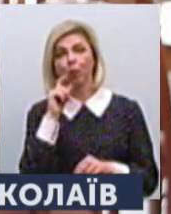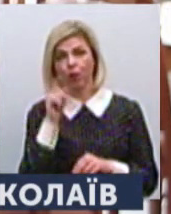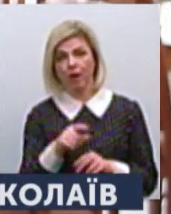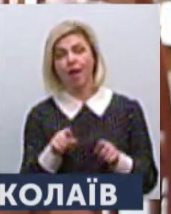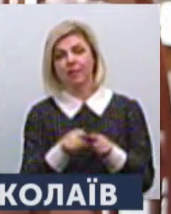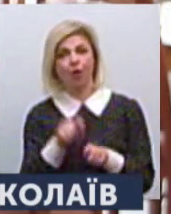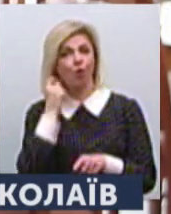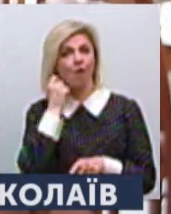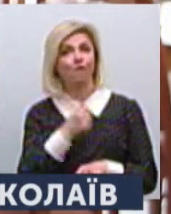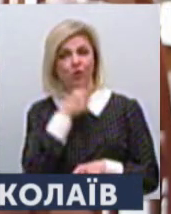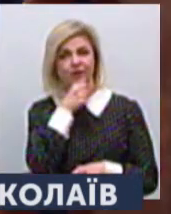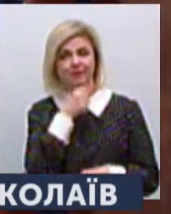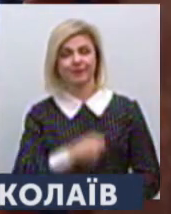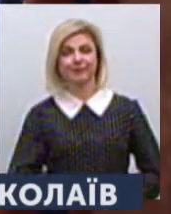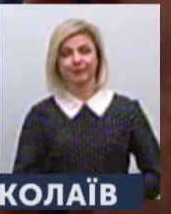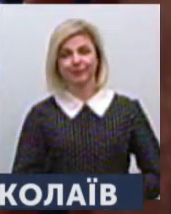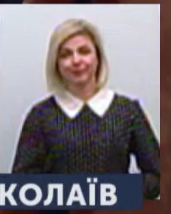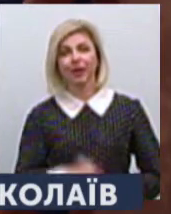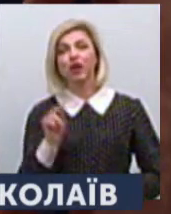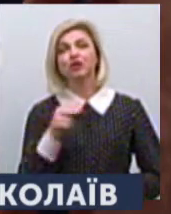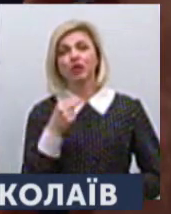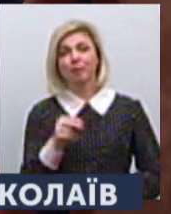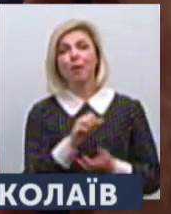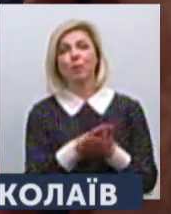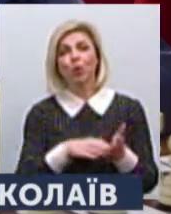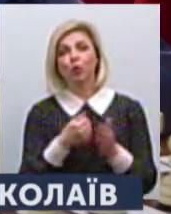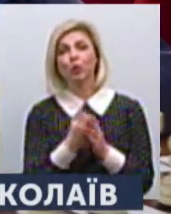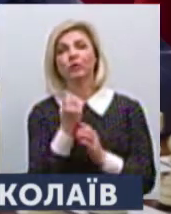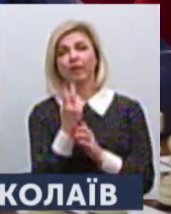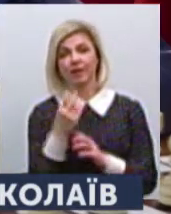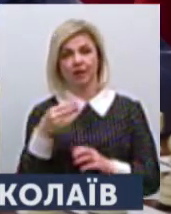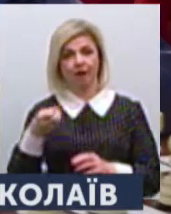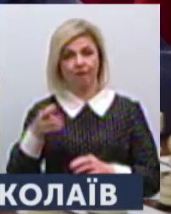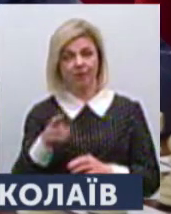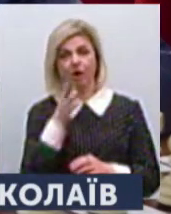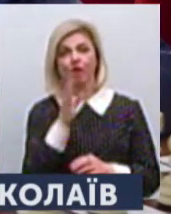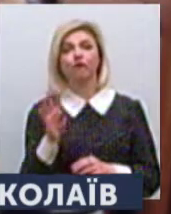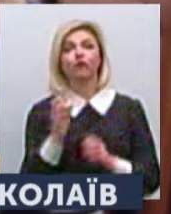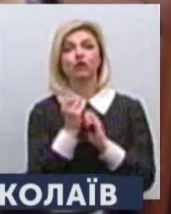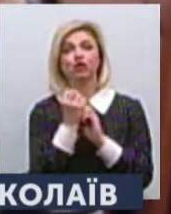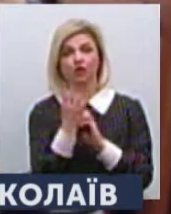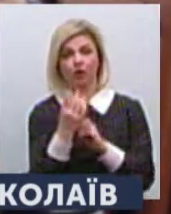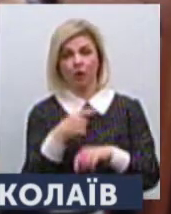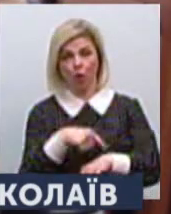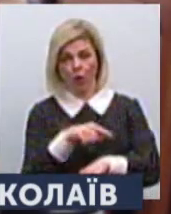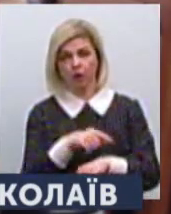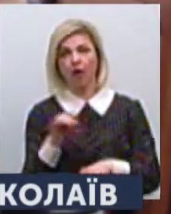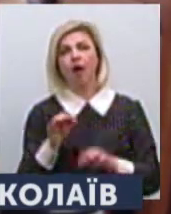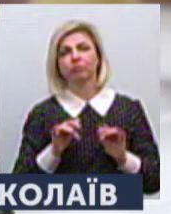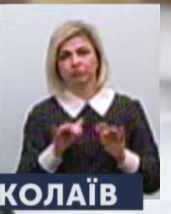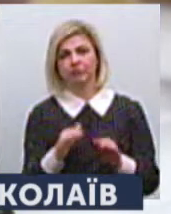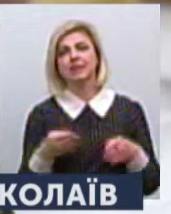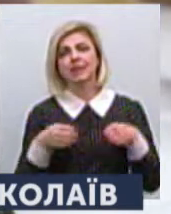віковій категорії. Чемпіонат триватиме до 12 травня. О 14 годині відбудеться церемонія офіційного закриття